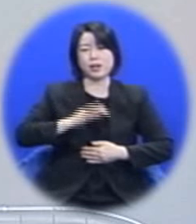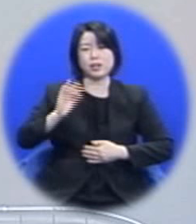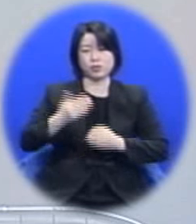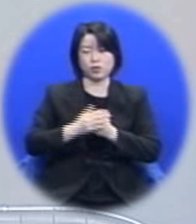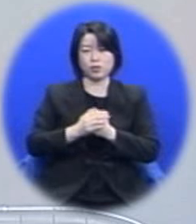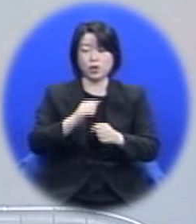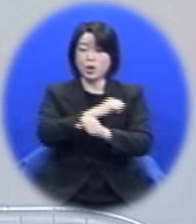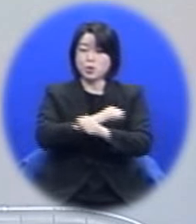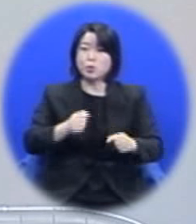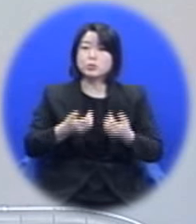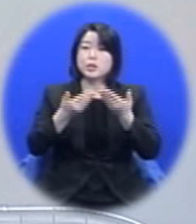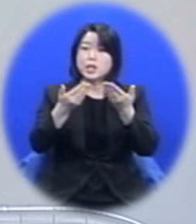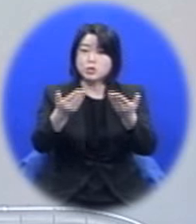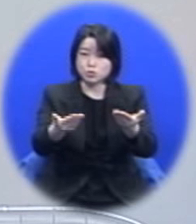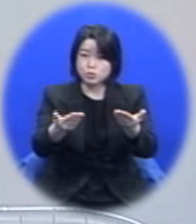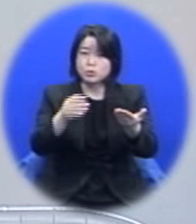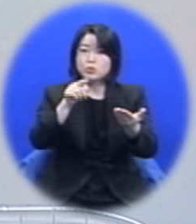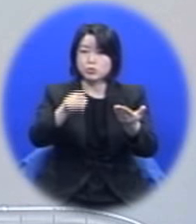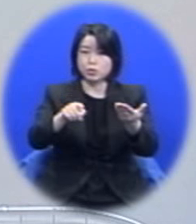용서하는 것도 엄청난 은혜예요.